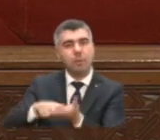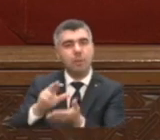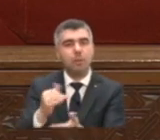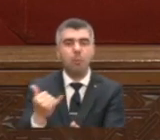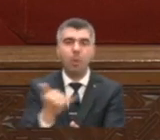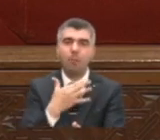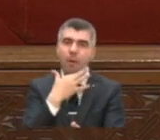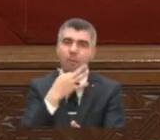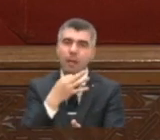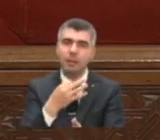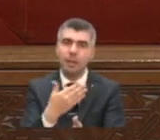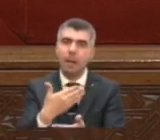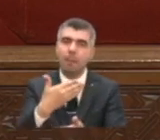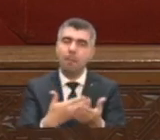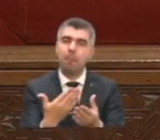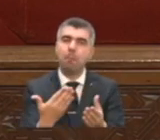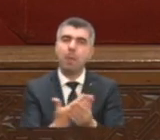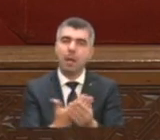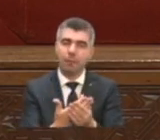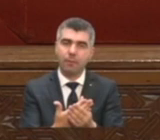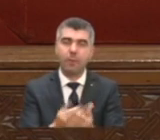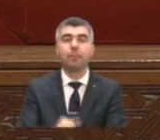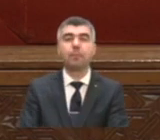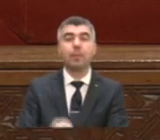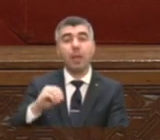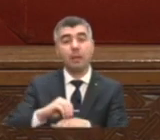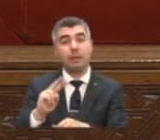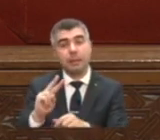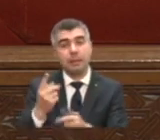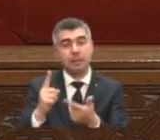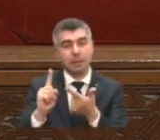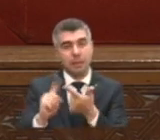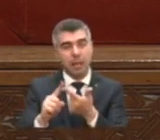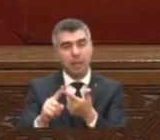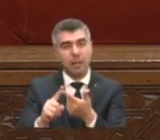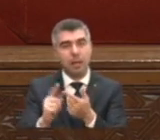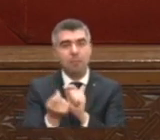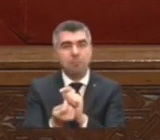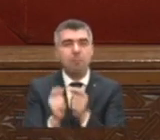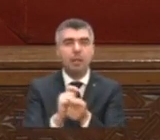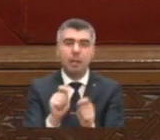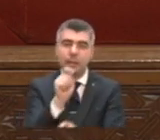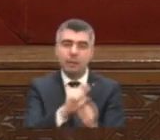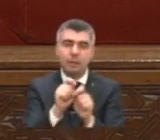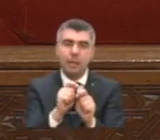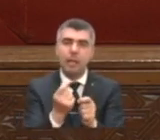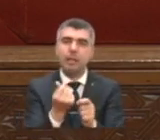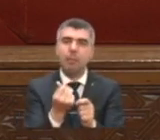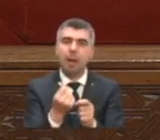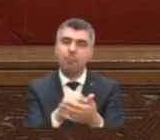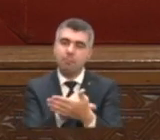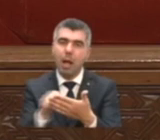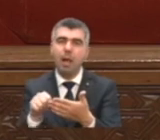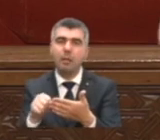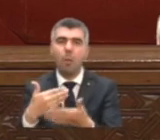تبسيط المساطير في إطار دولية. ثانيا الدراسة على الإمكانيات المراجعة هذه الرسوم باش ناخذوا بعين الاعتبار